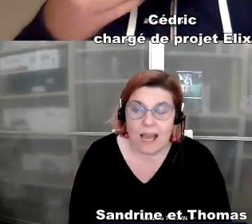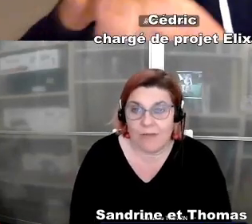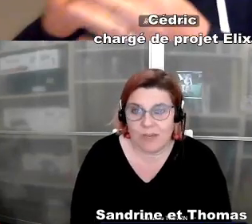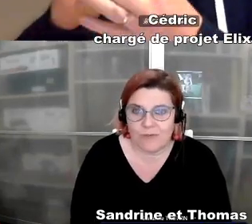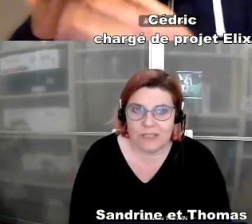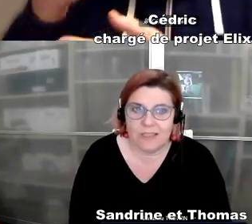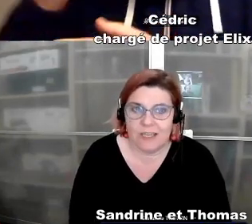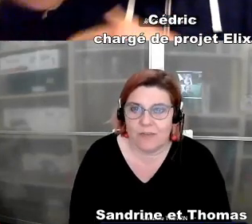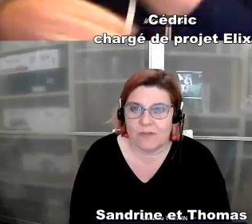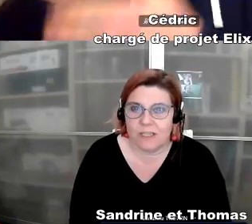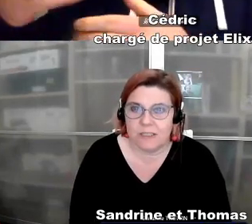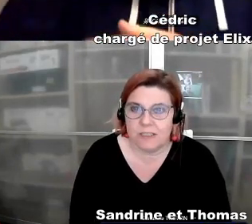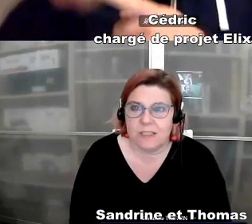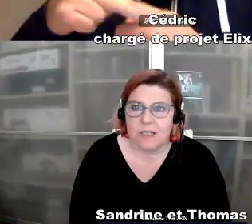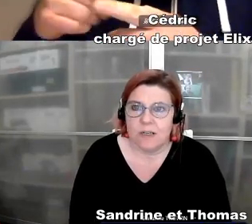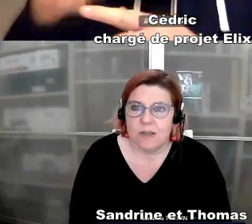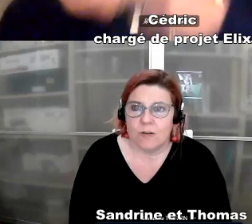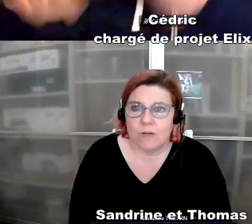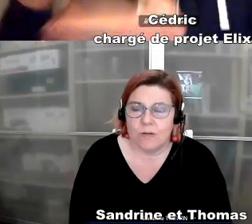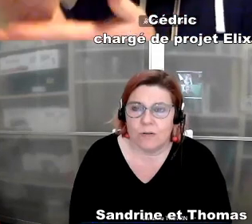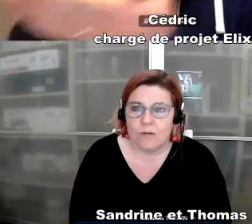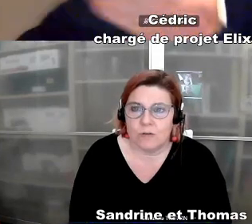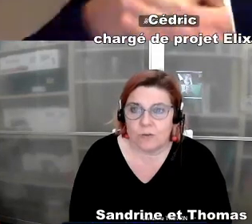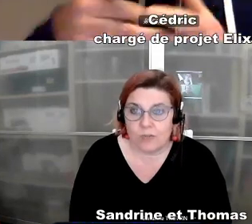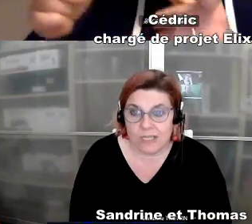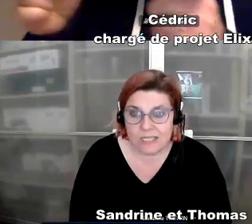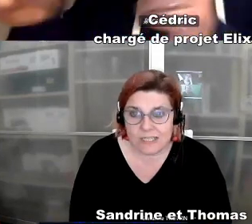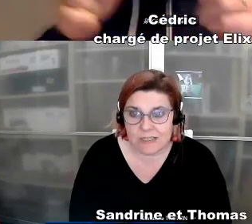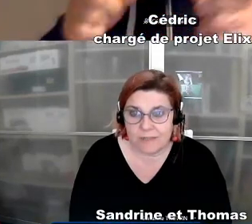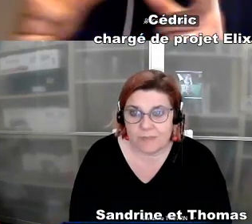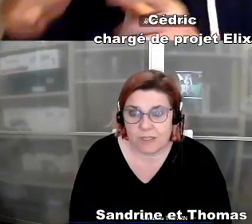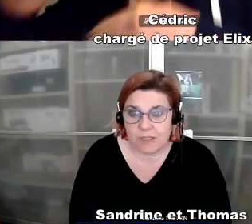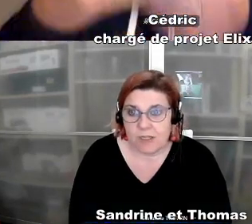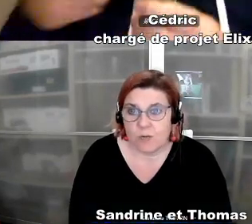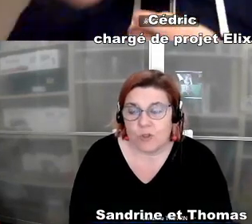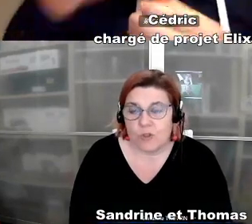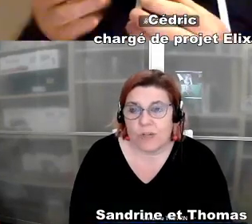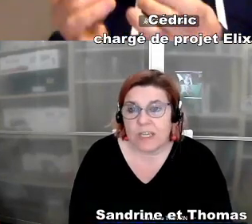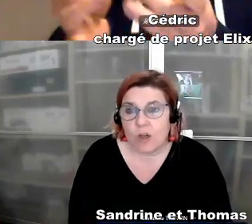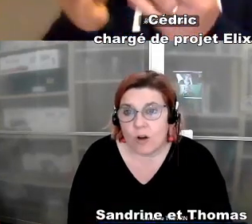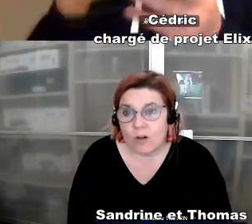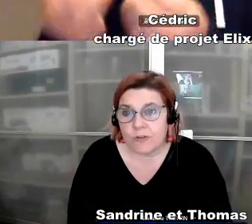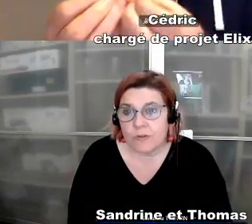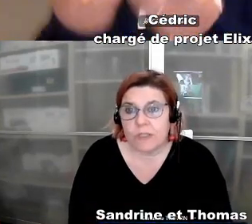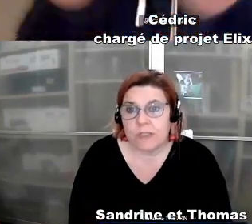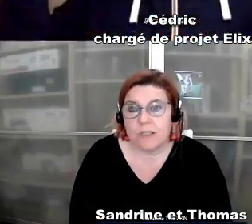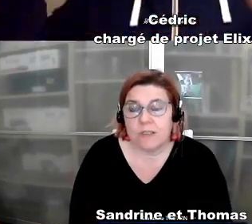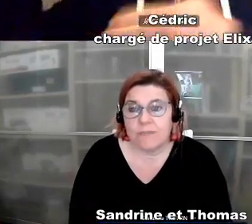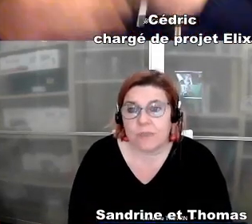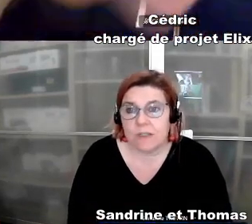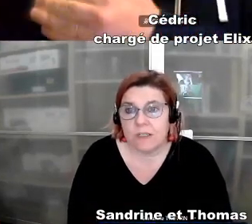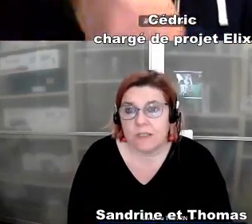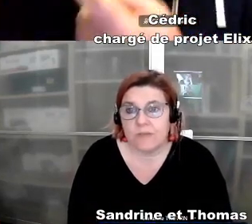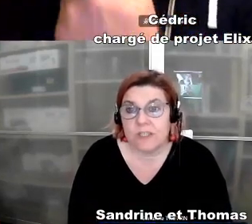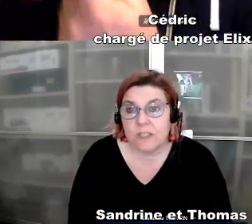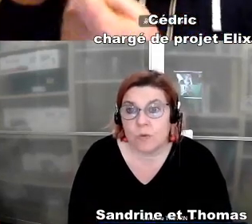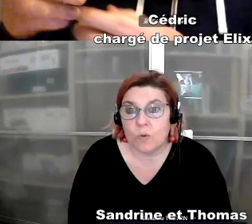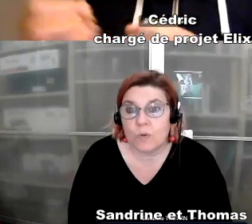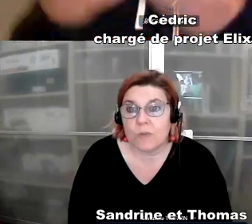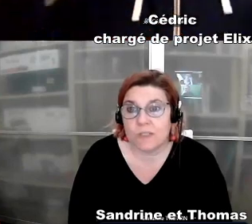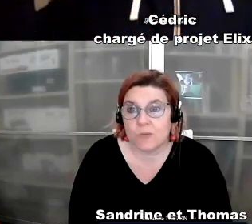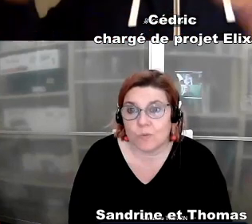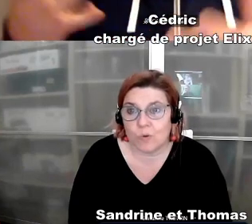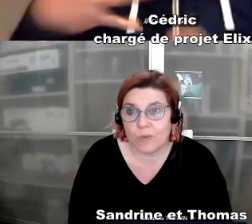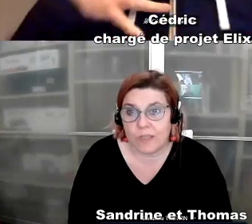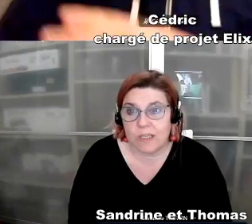également avec Fanny sur Elix, où je récolte les